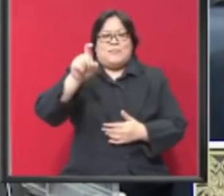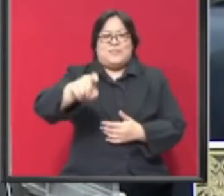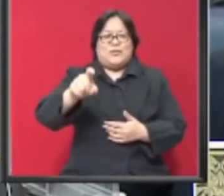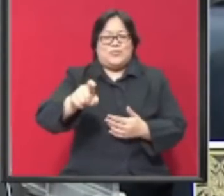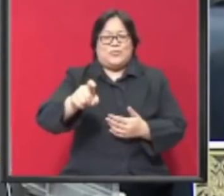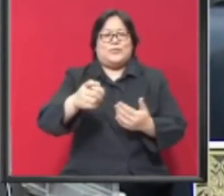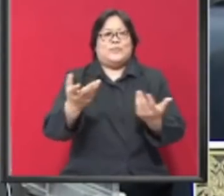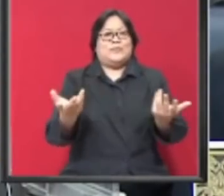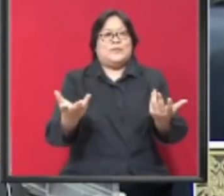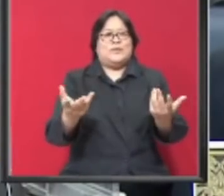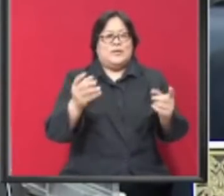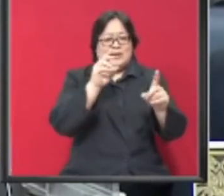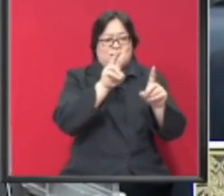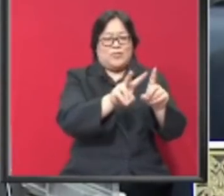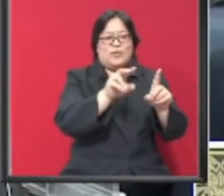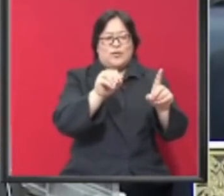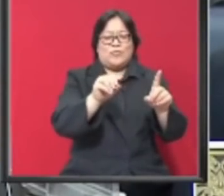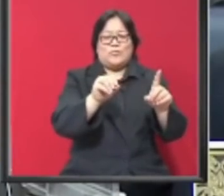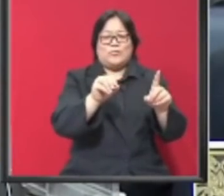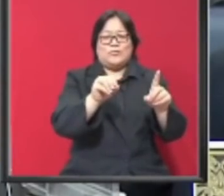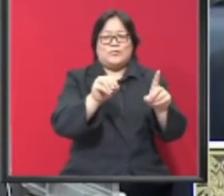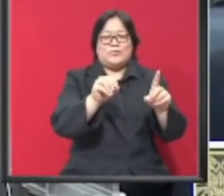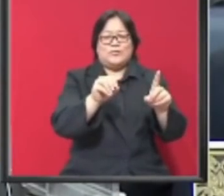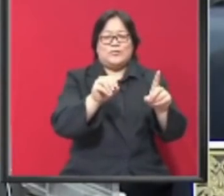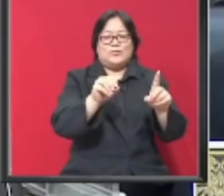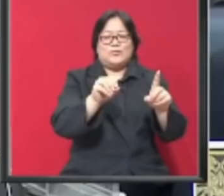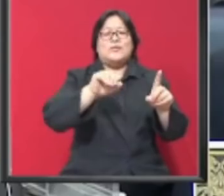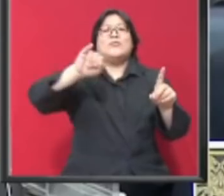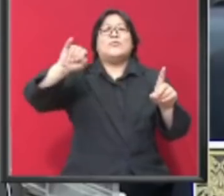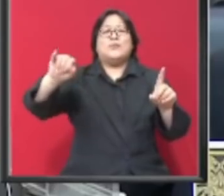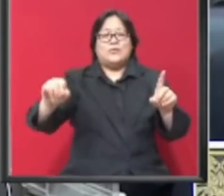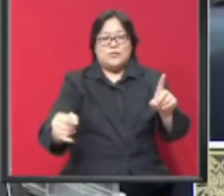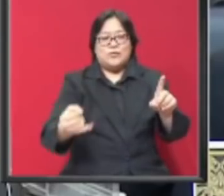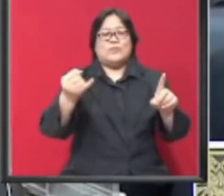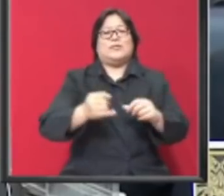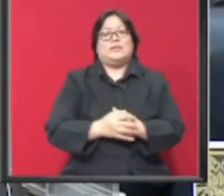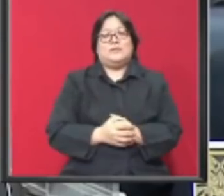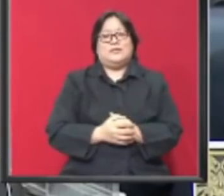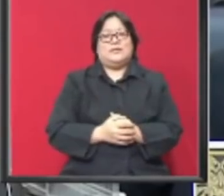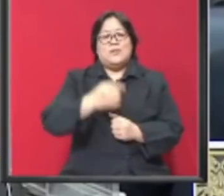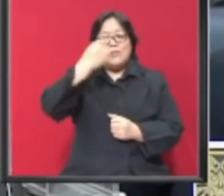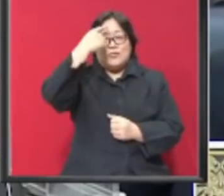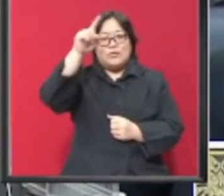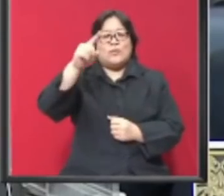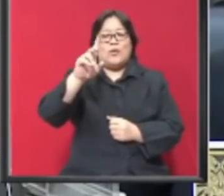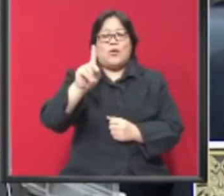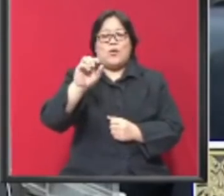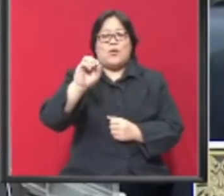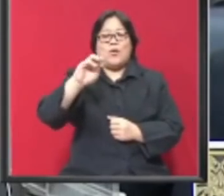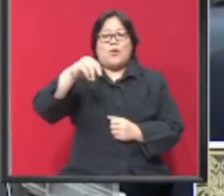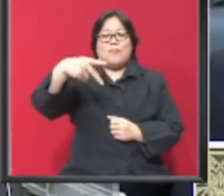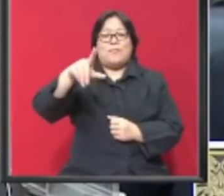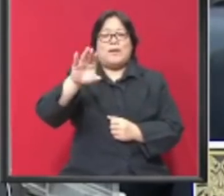membelanja 125 berjuta Ringgit bagi Kompleks